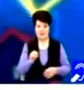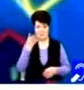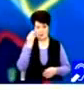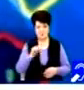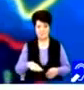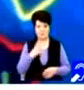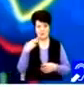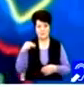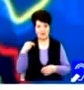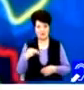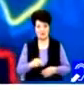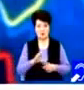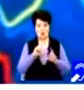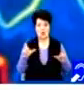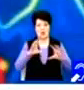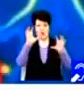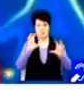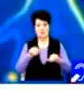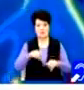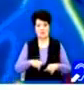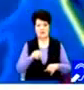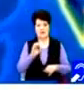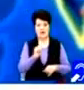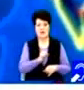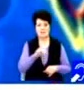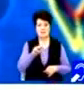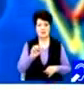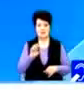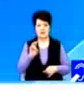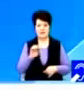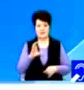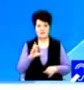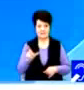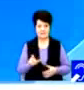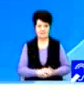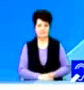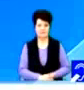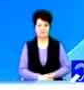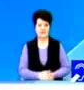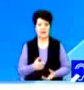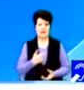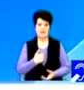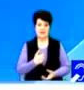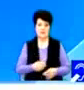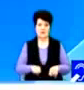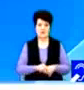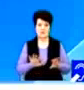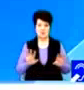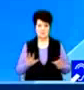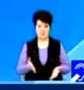fostul președinte al curții constituționale de la Chișinău Alexandru Tănase Eu cred că la acest moment